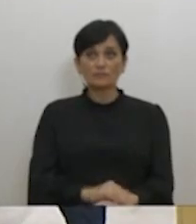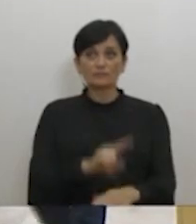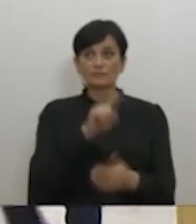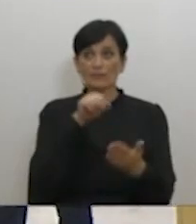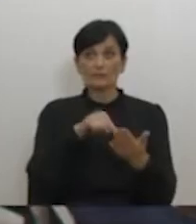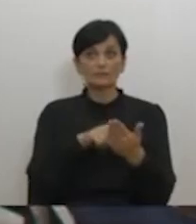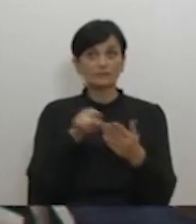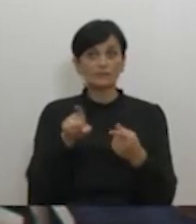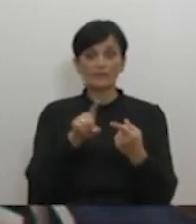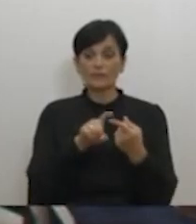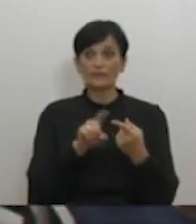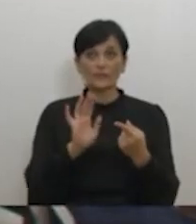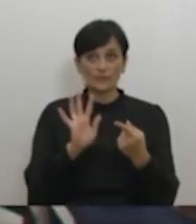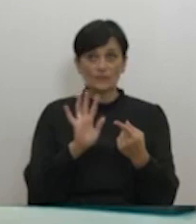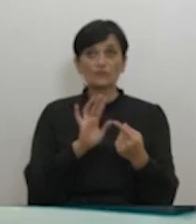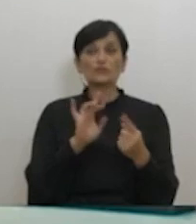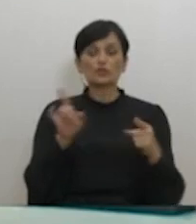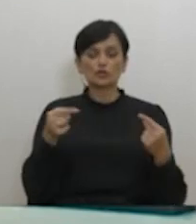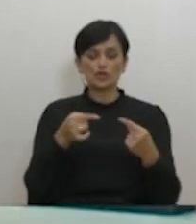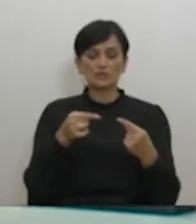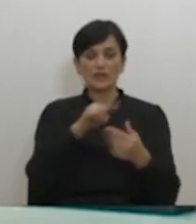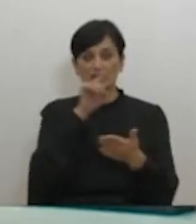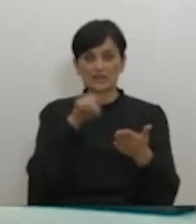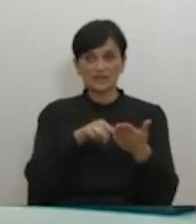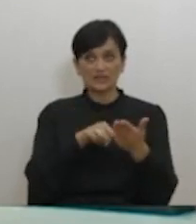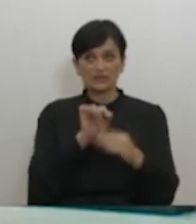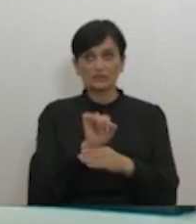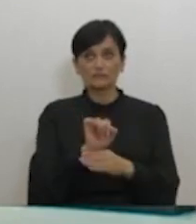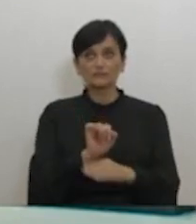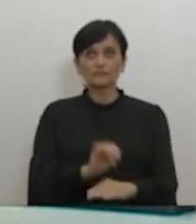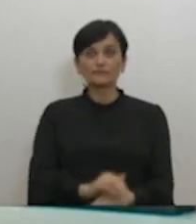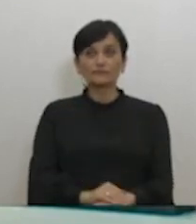საკითხს არ ეხება, შესაბამისად კითხვა ჩამოვა.